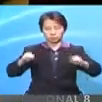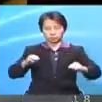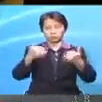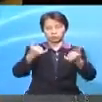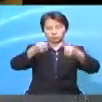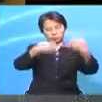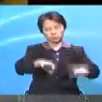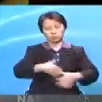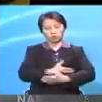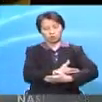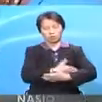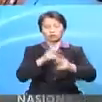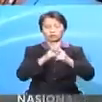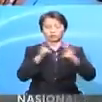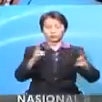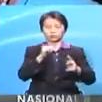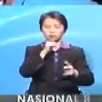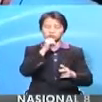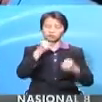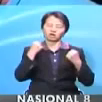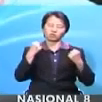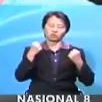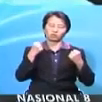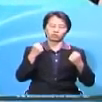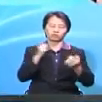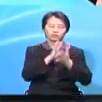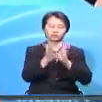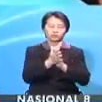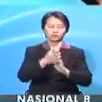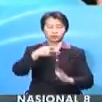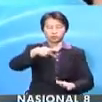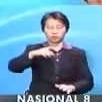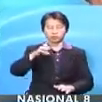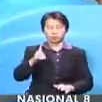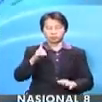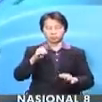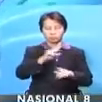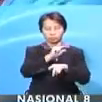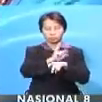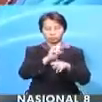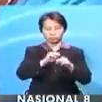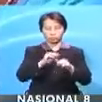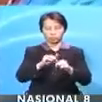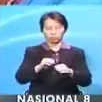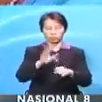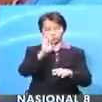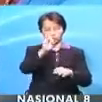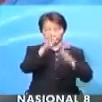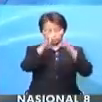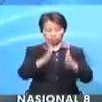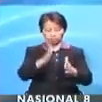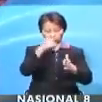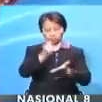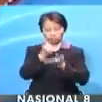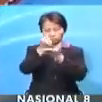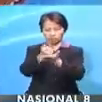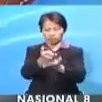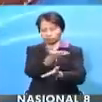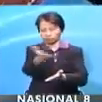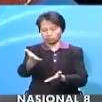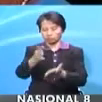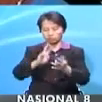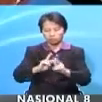Toho yang kehilangan anak Amat tidak stabil justru menugaskan 8 tahun untuk membantu mereka